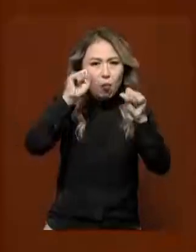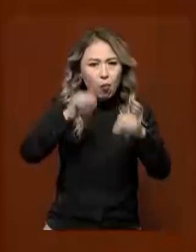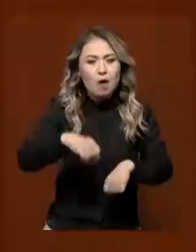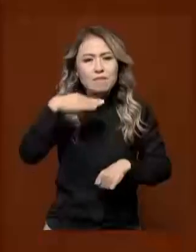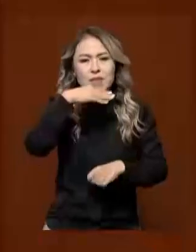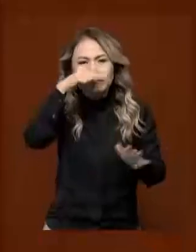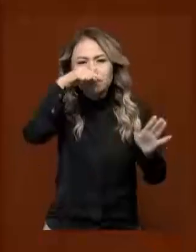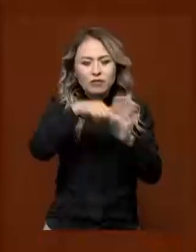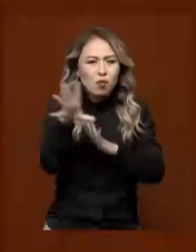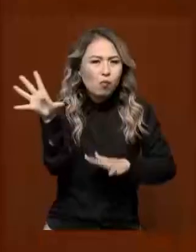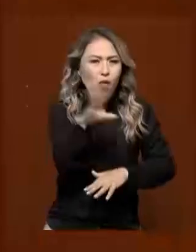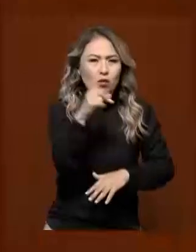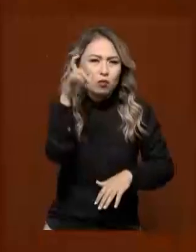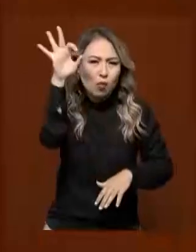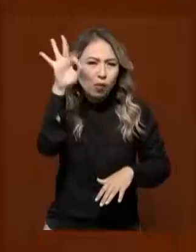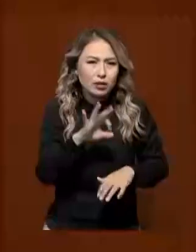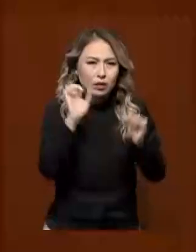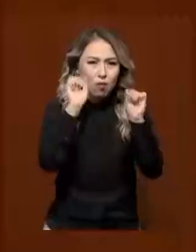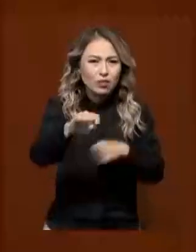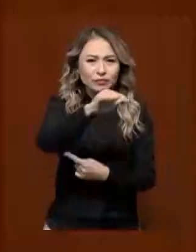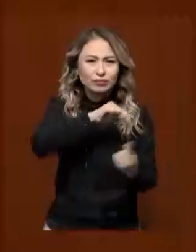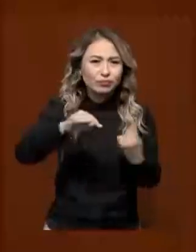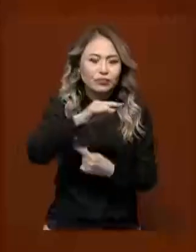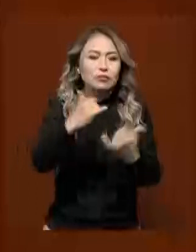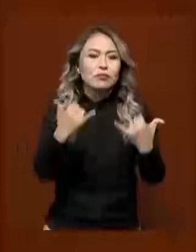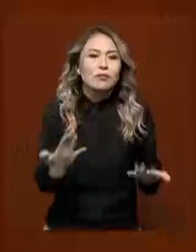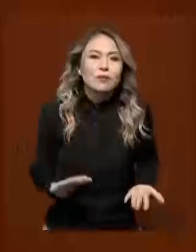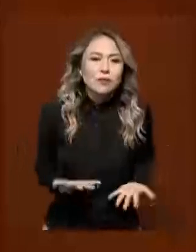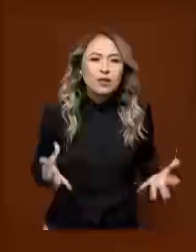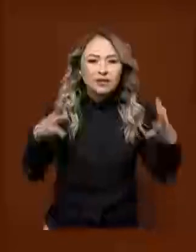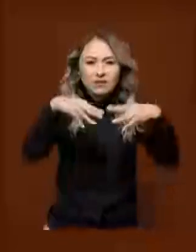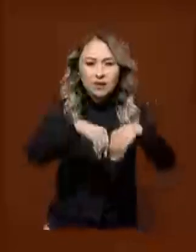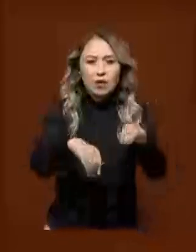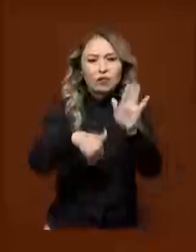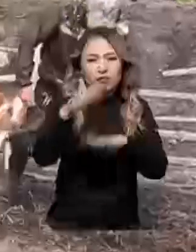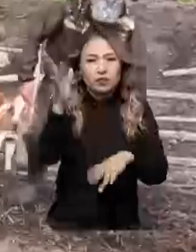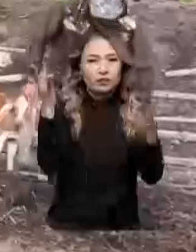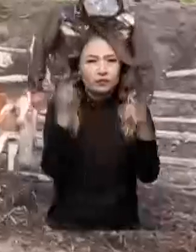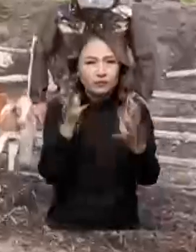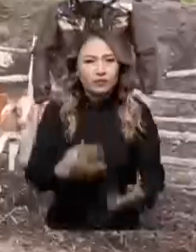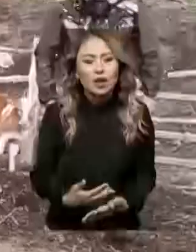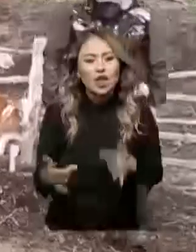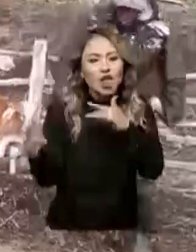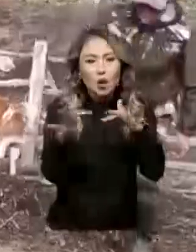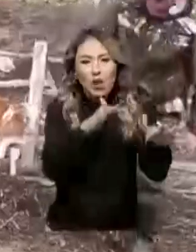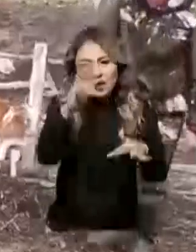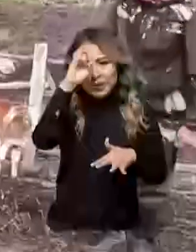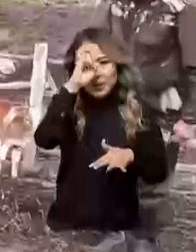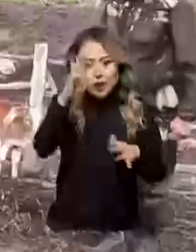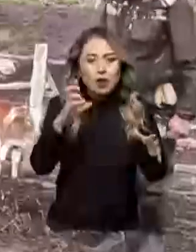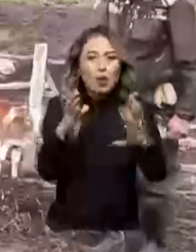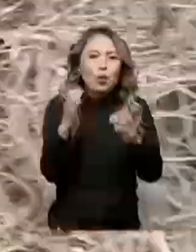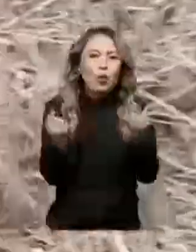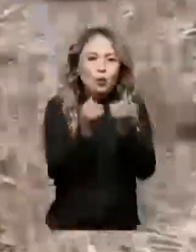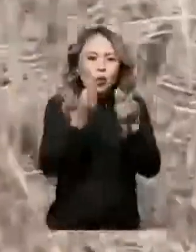өңдейтін жоғары технологиялық ет комбинаттары қажет. Фермаларды кооперативке біріктіру жұмыстары күшейтілуге тиіс. Шаруалардың мемлекеттік қолдауға